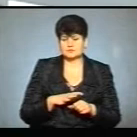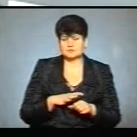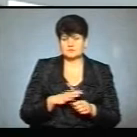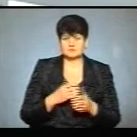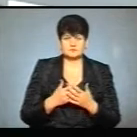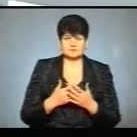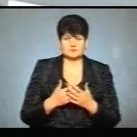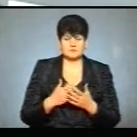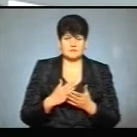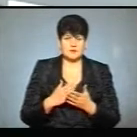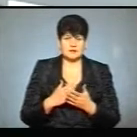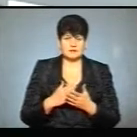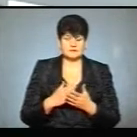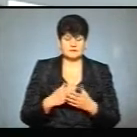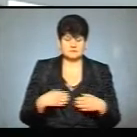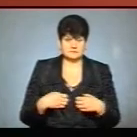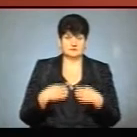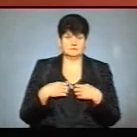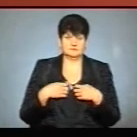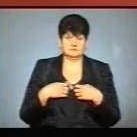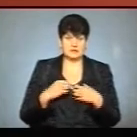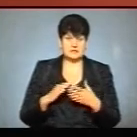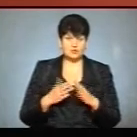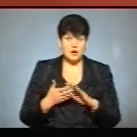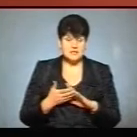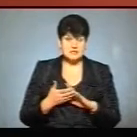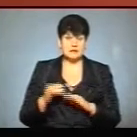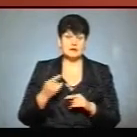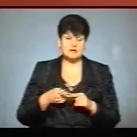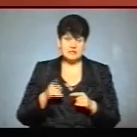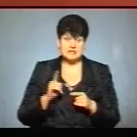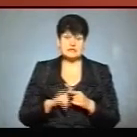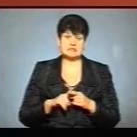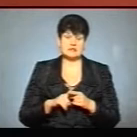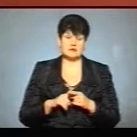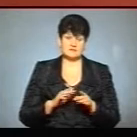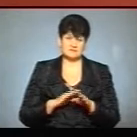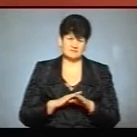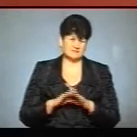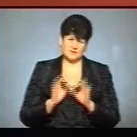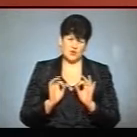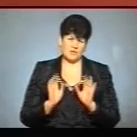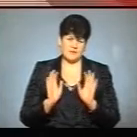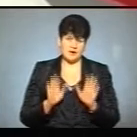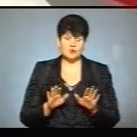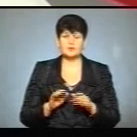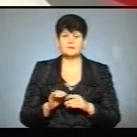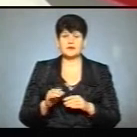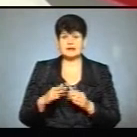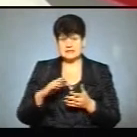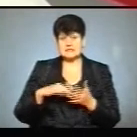скажімо, мати якісь стресові ситуації. Тому тут все абсолютно нормально. Далі